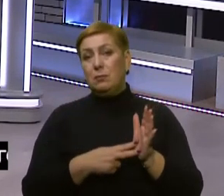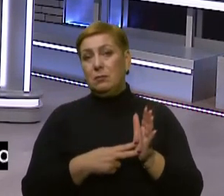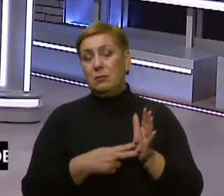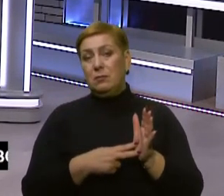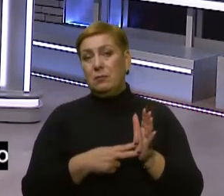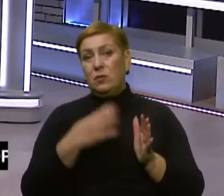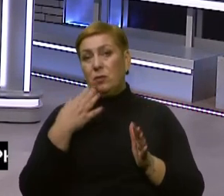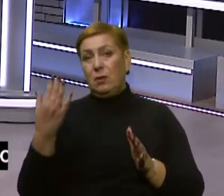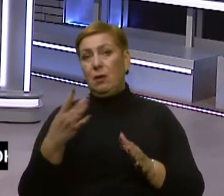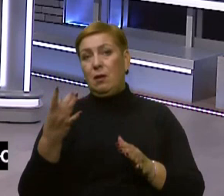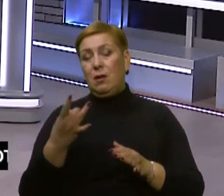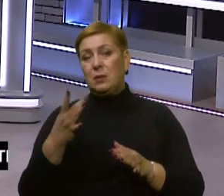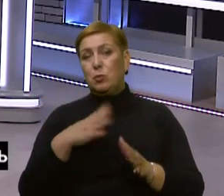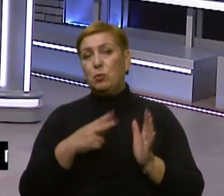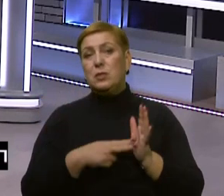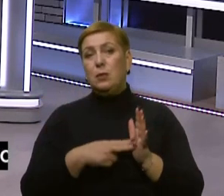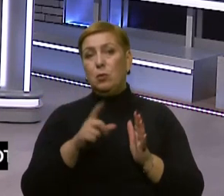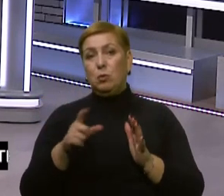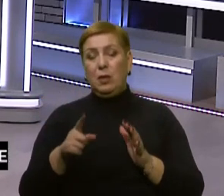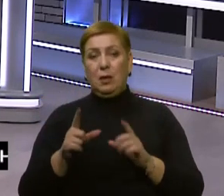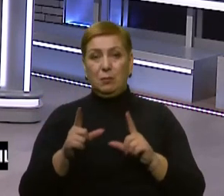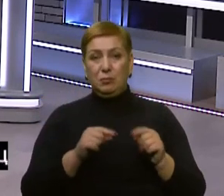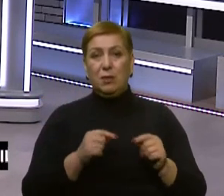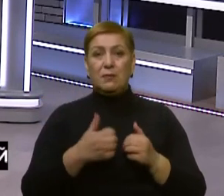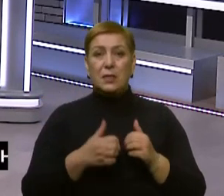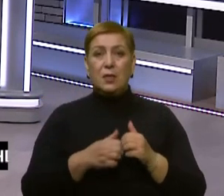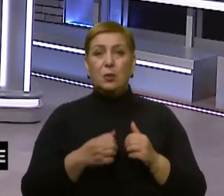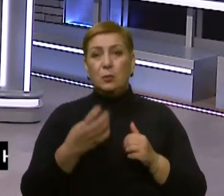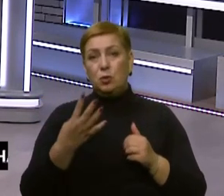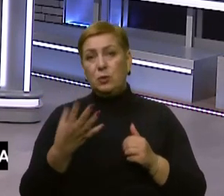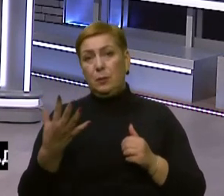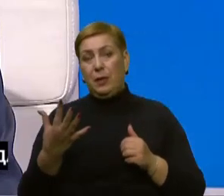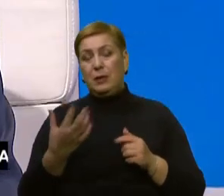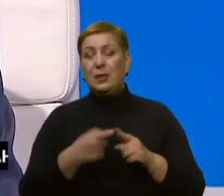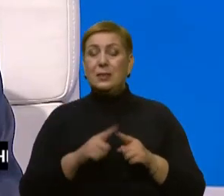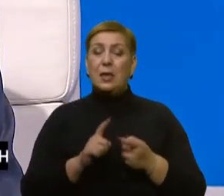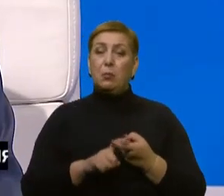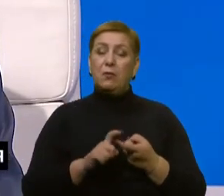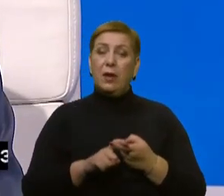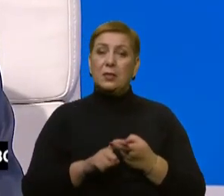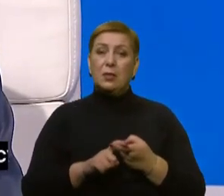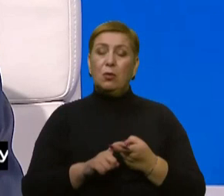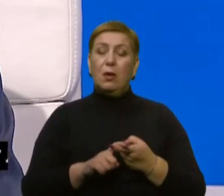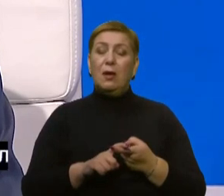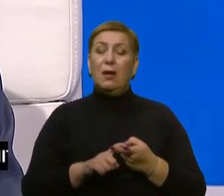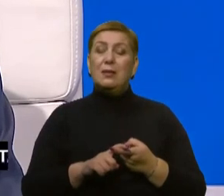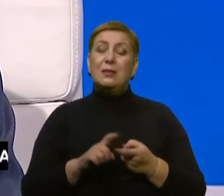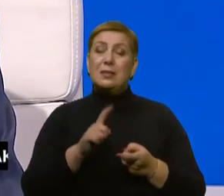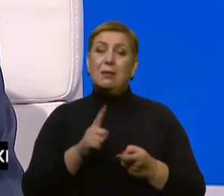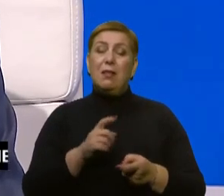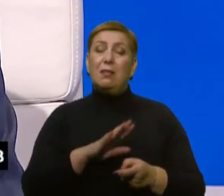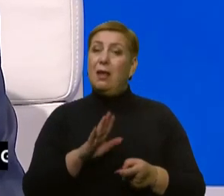раз було декілька днів тому 7 людей, а так в середньому 4, 5, 6. А це пов'язано з небажанням чи все ж таки з безпековими